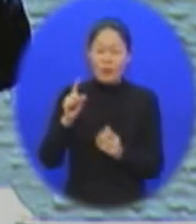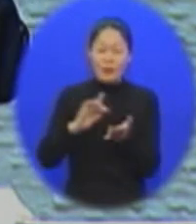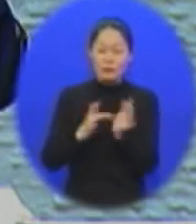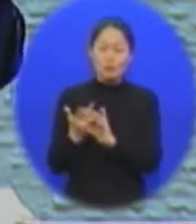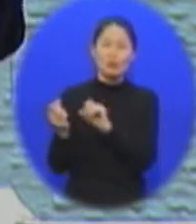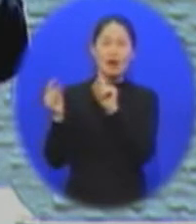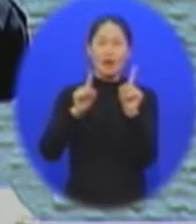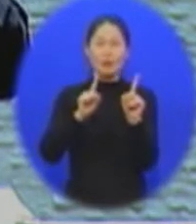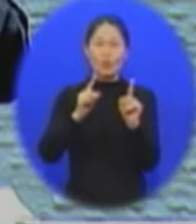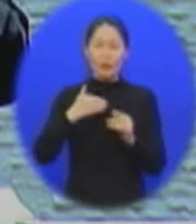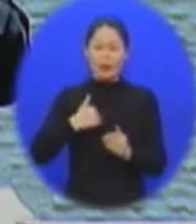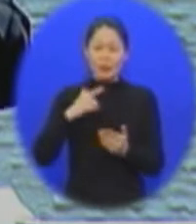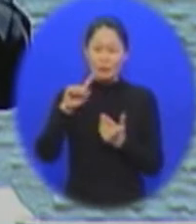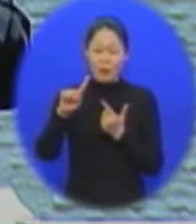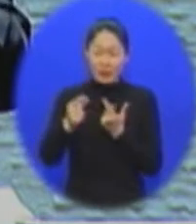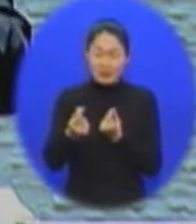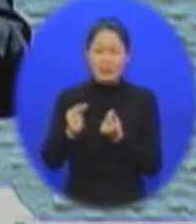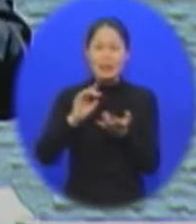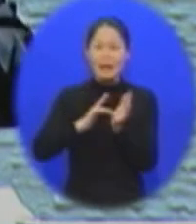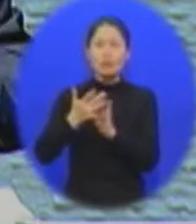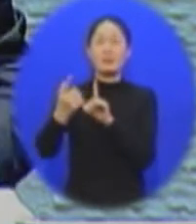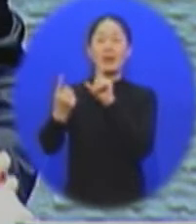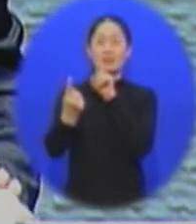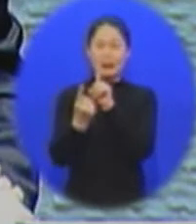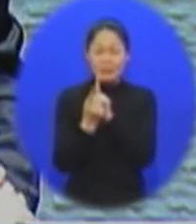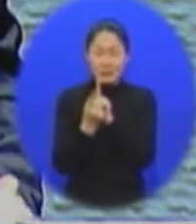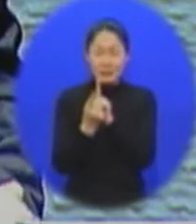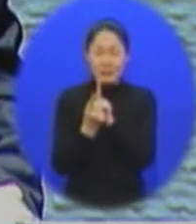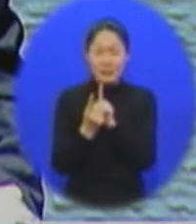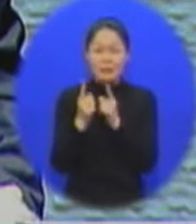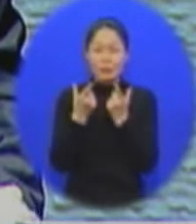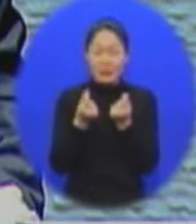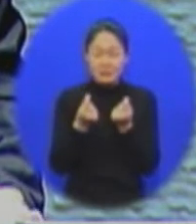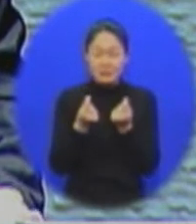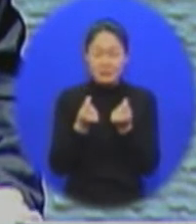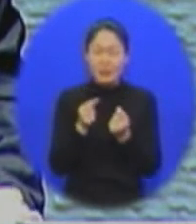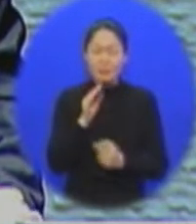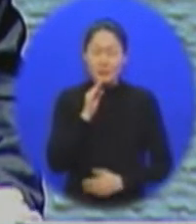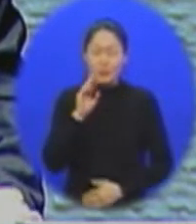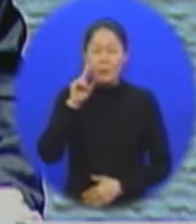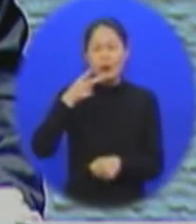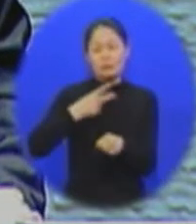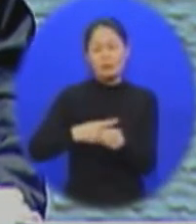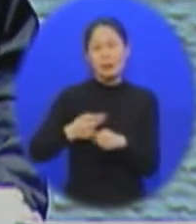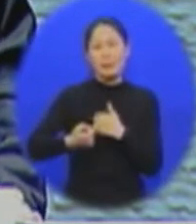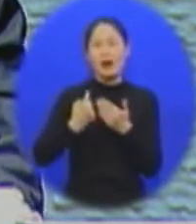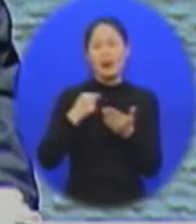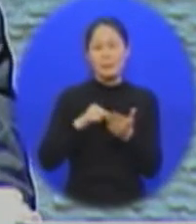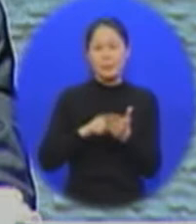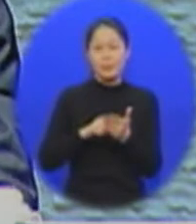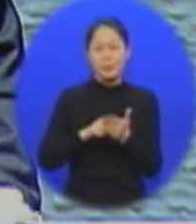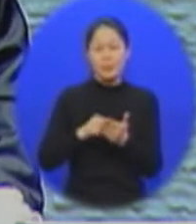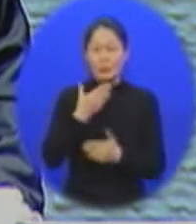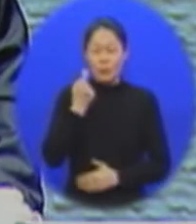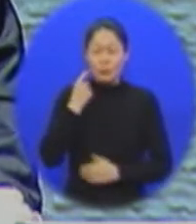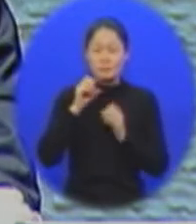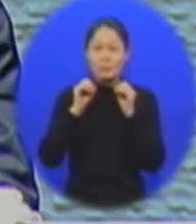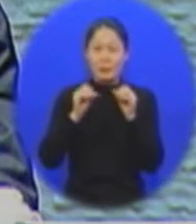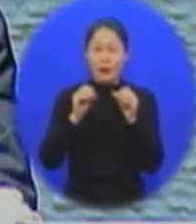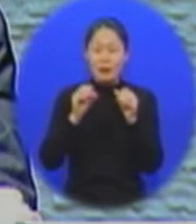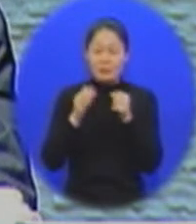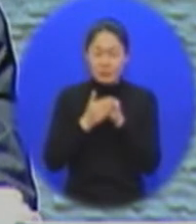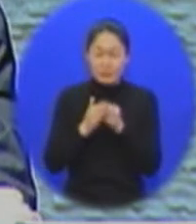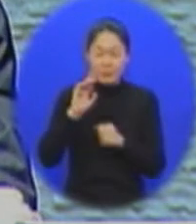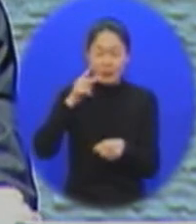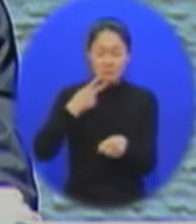내가 그 예수님을 만났다고 그게 사도 바울의 마음이니까 사도 바울이 재판 받는 것이